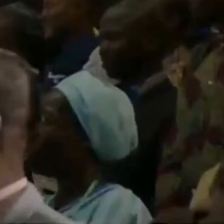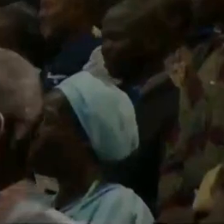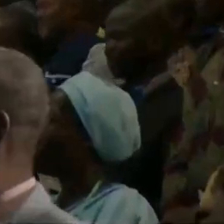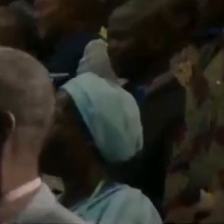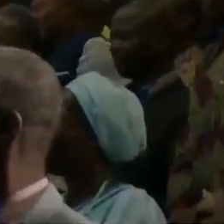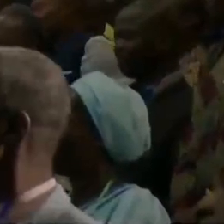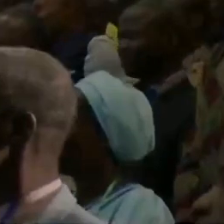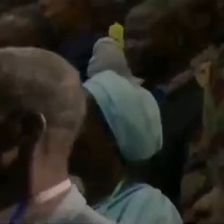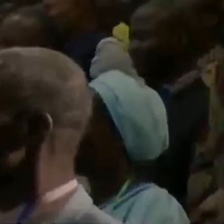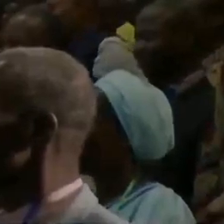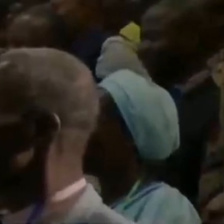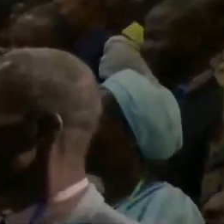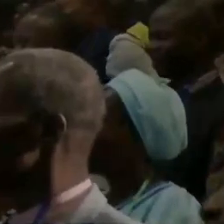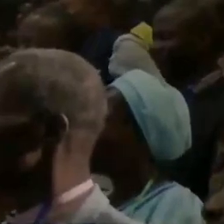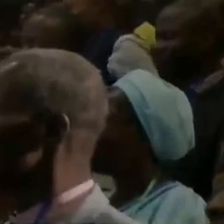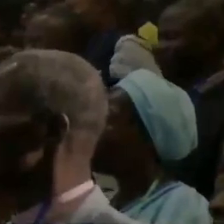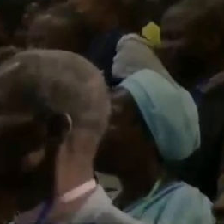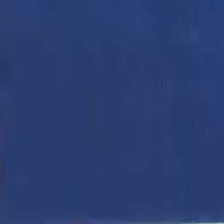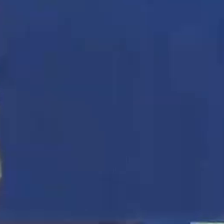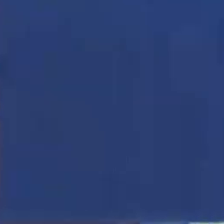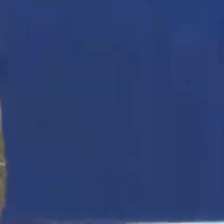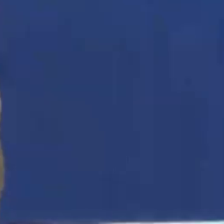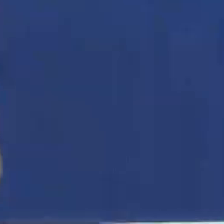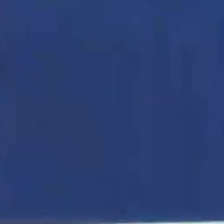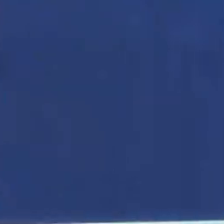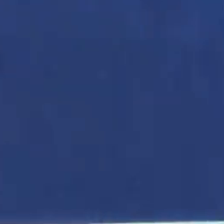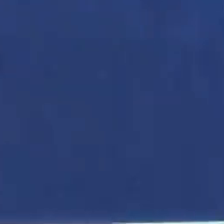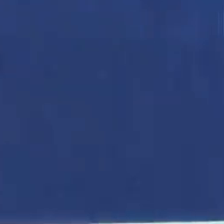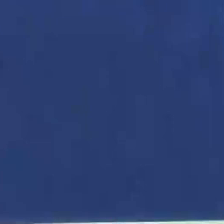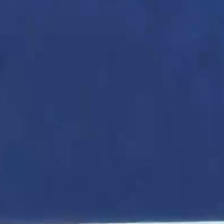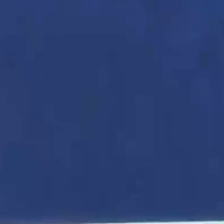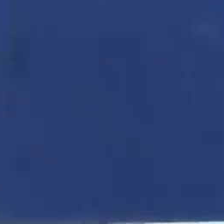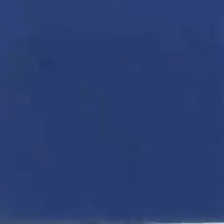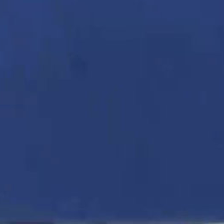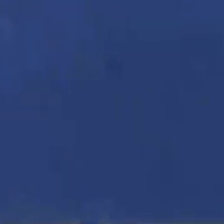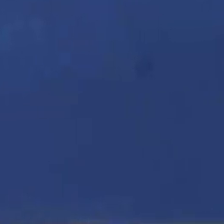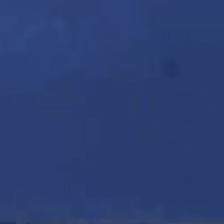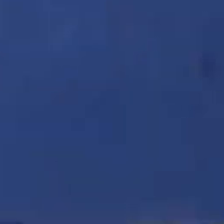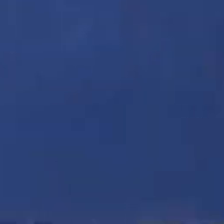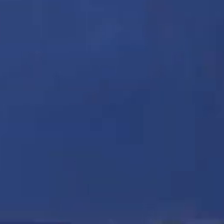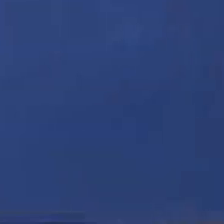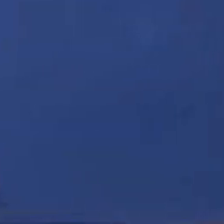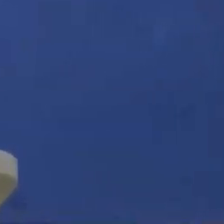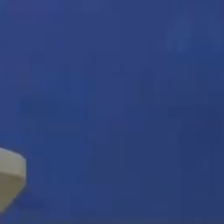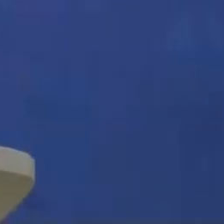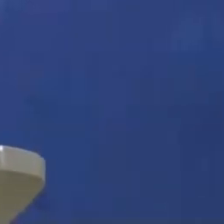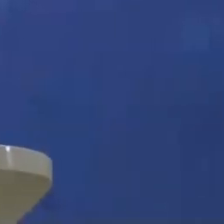Aujourd'hui, le deuxième jour de notre conférence des ministres et des professionnels.